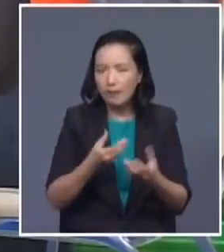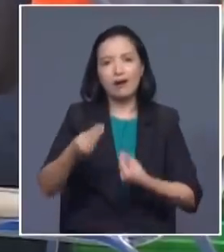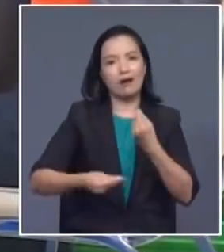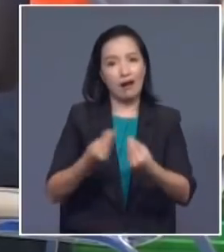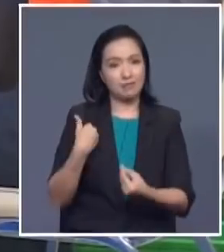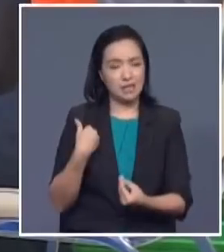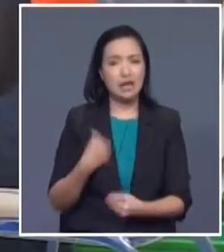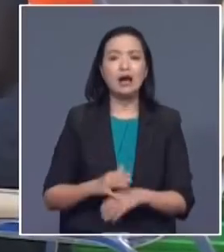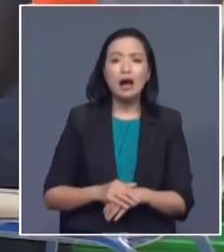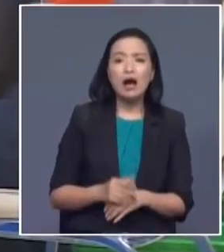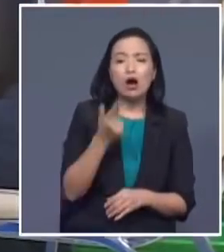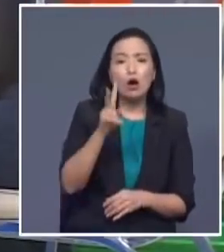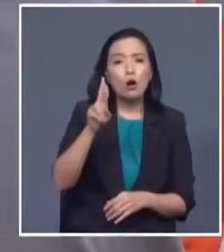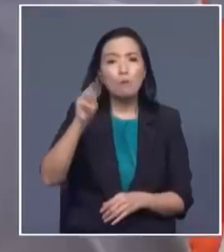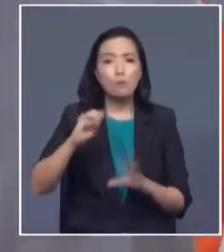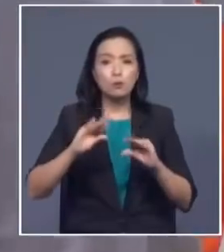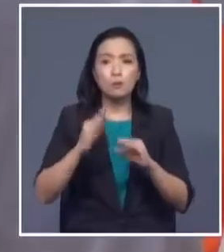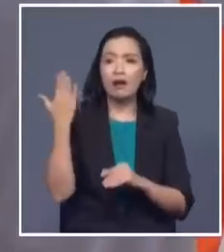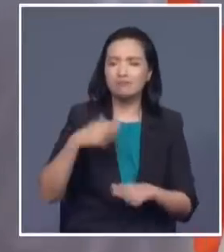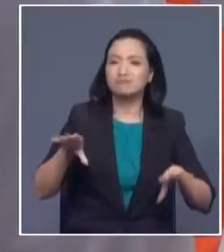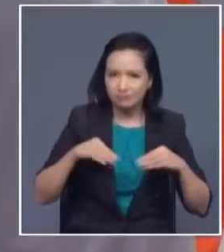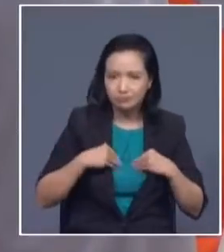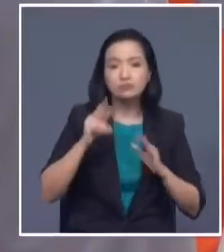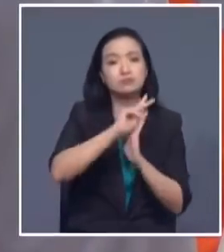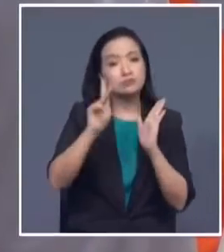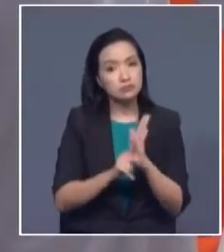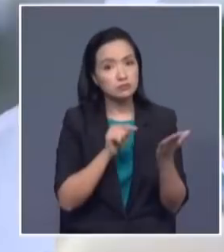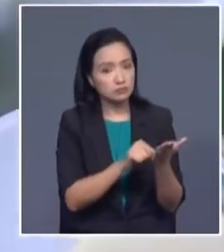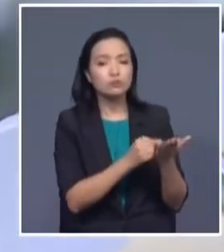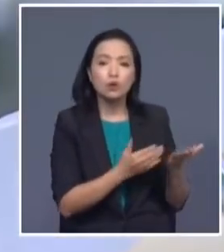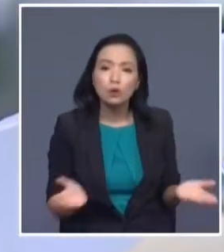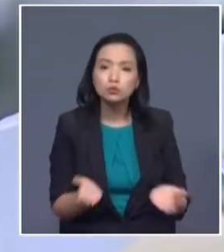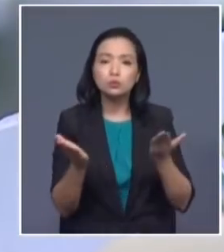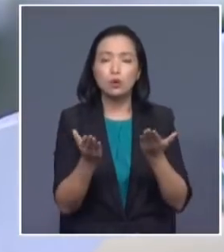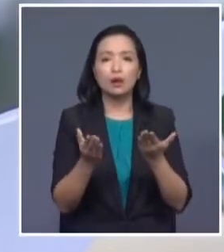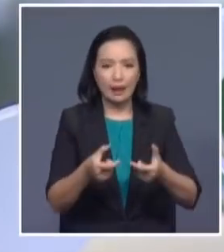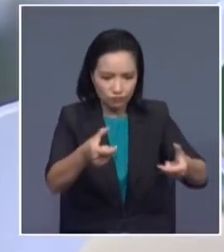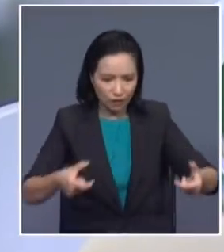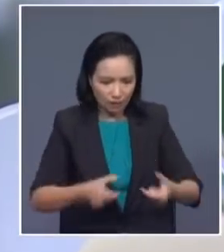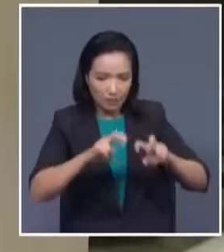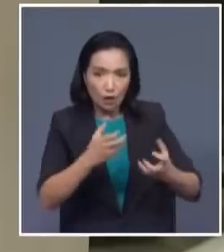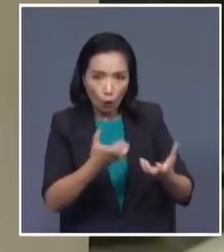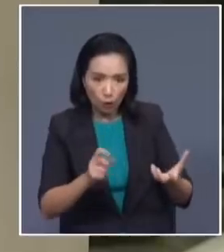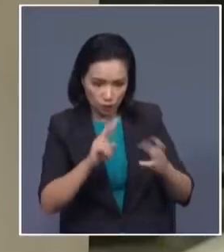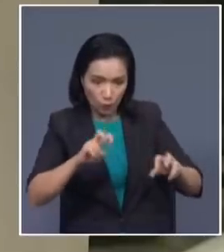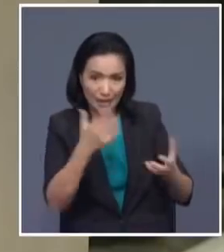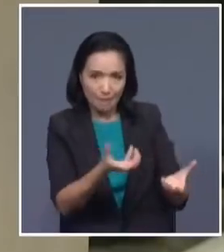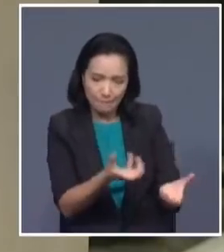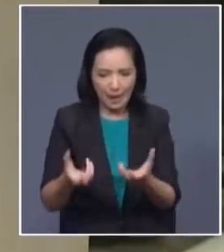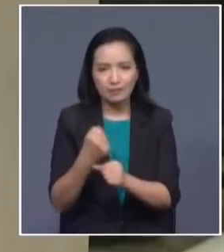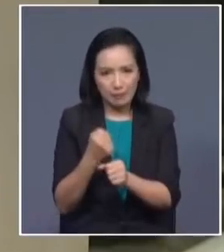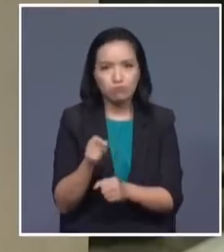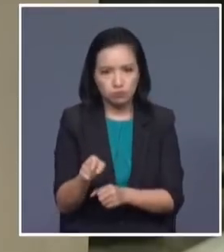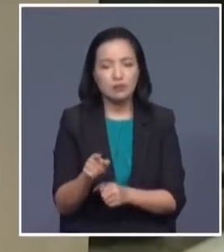มคณะรัฐมนตรีทั้งที่ผ่านมาได้มีการเห็นชอบให้ออกกฎหมายส่งเสริมการใช้ประโยชน์ผลงานวิจัยและนวัตกรรมซึ่งในประเทศที่มีความก้าวหน้